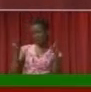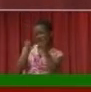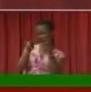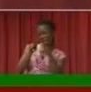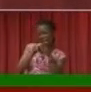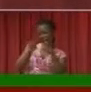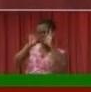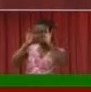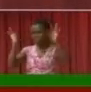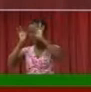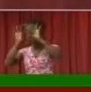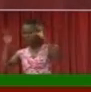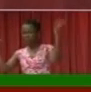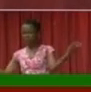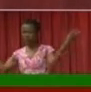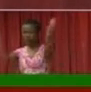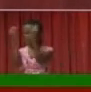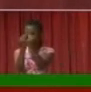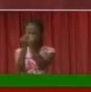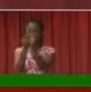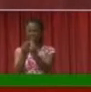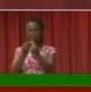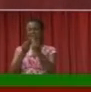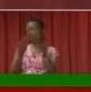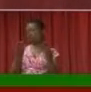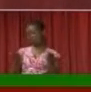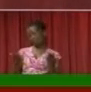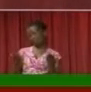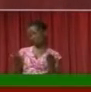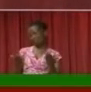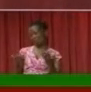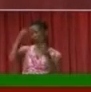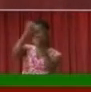Ils ne travaillent ni ne filent.